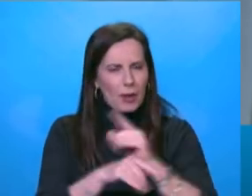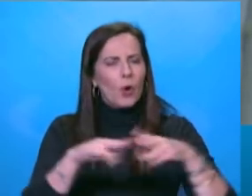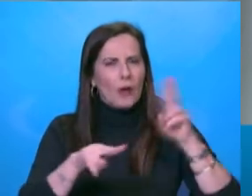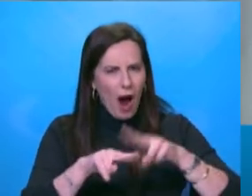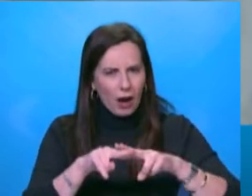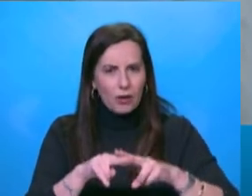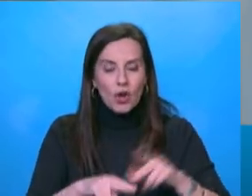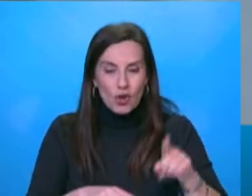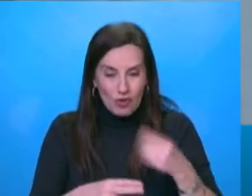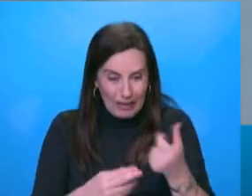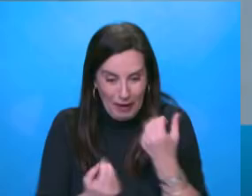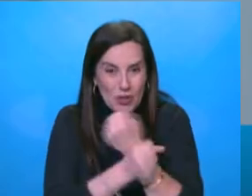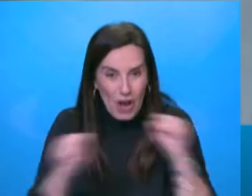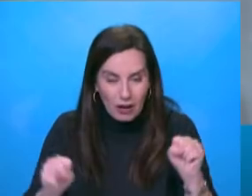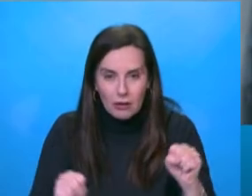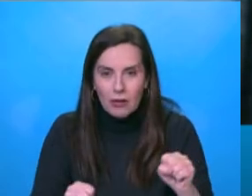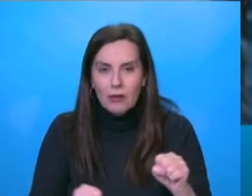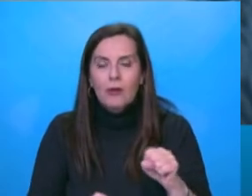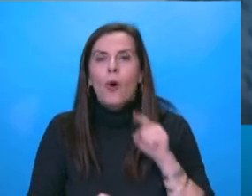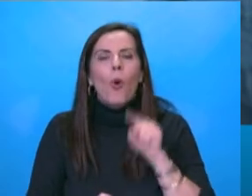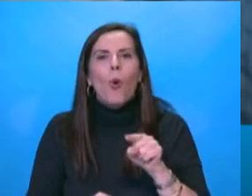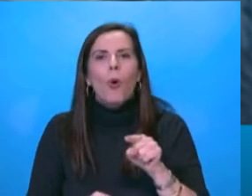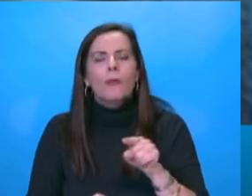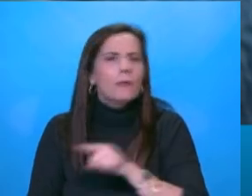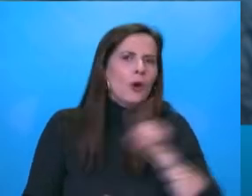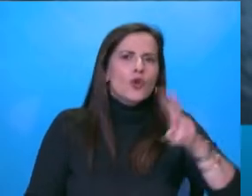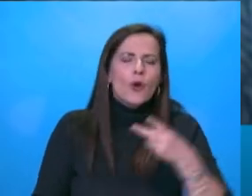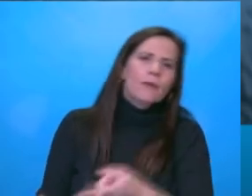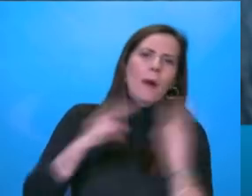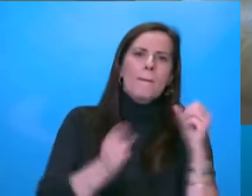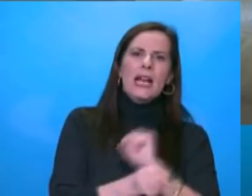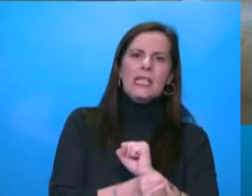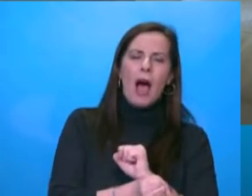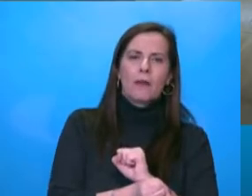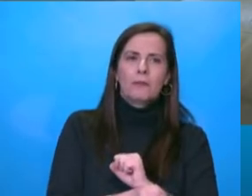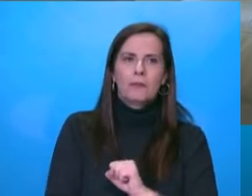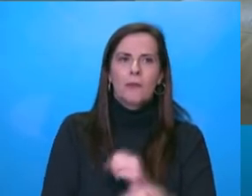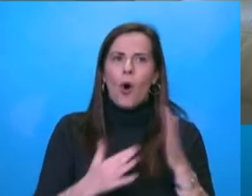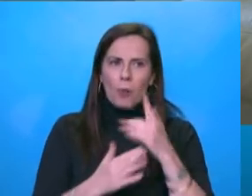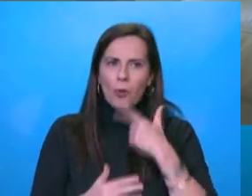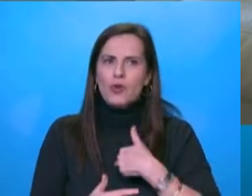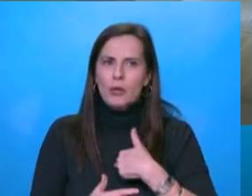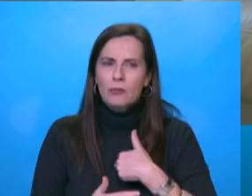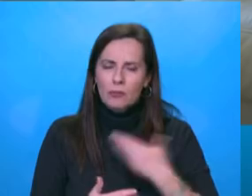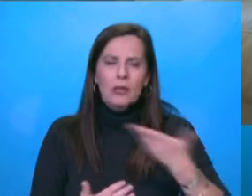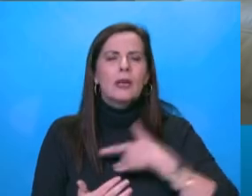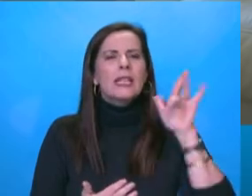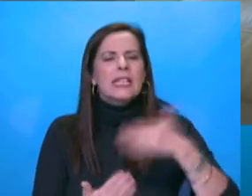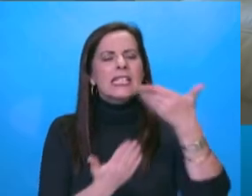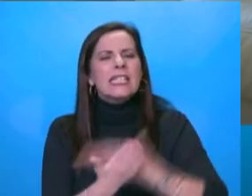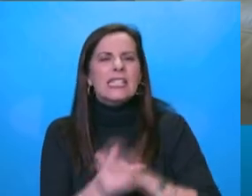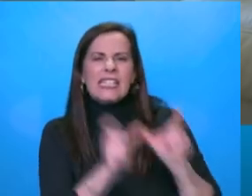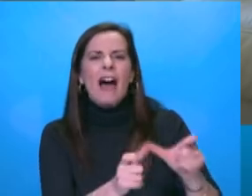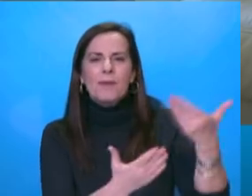בפני שחרור, בן דוד נשלח למעצר מנהלי. חוקרים אמרו לי שהם הולכים להוציא נגדי צו מנהלי במידה